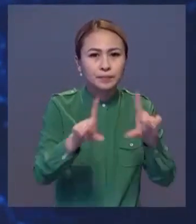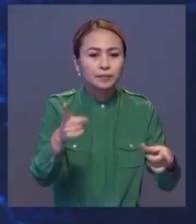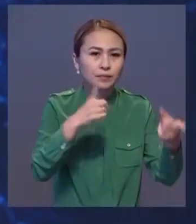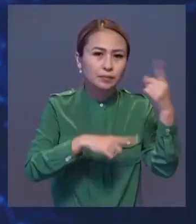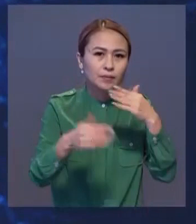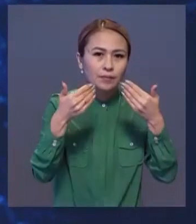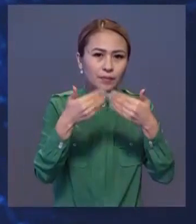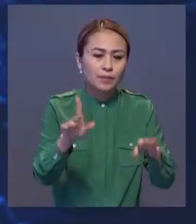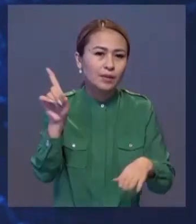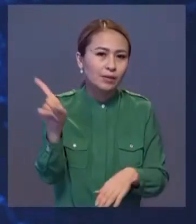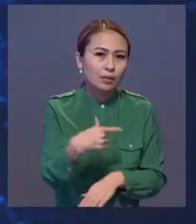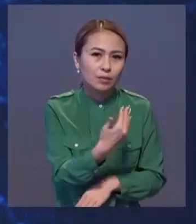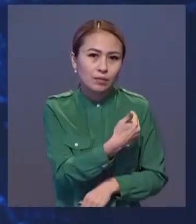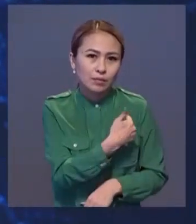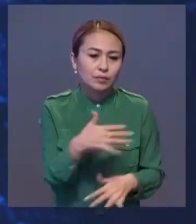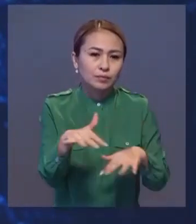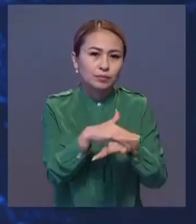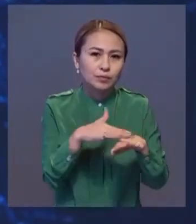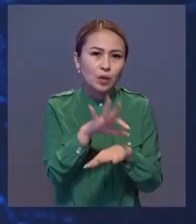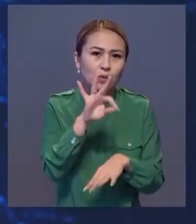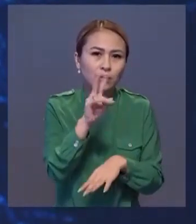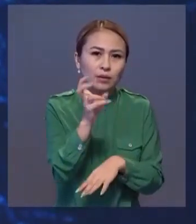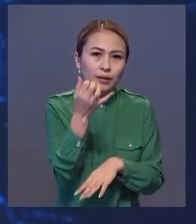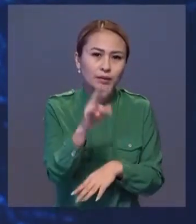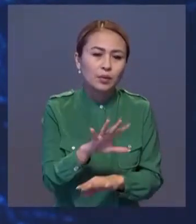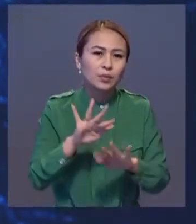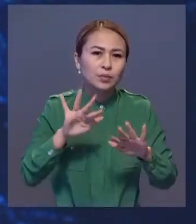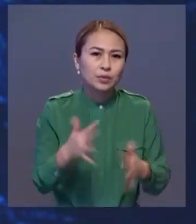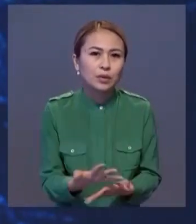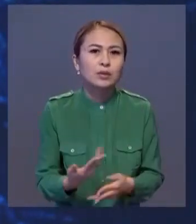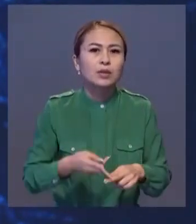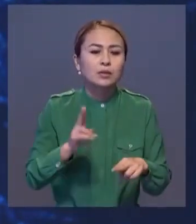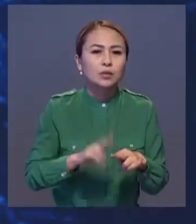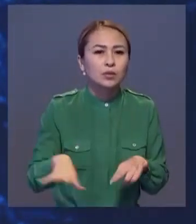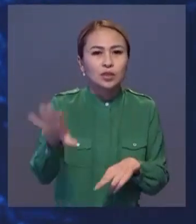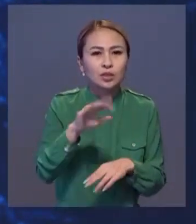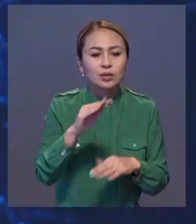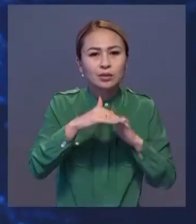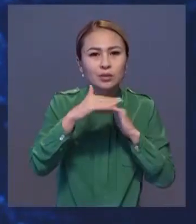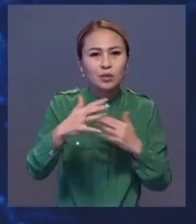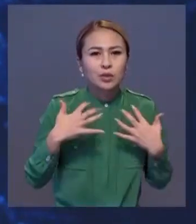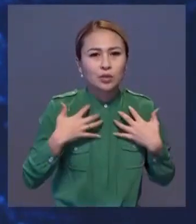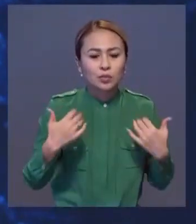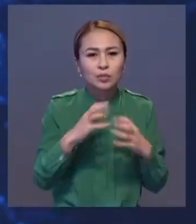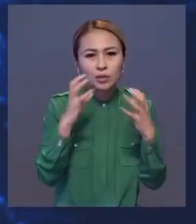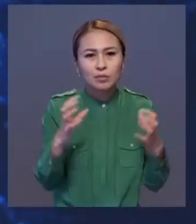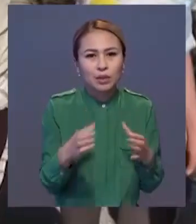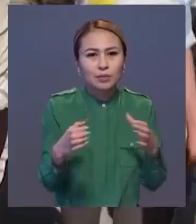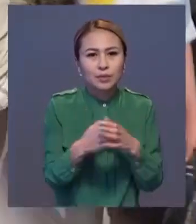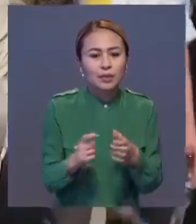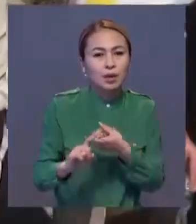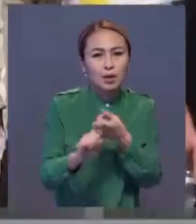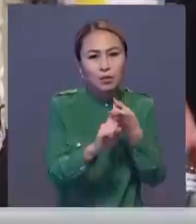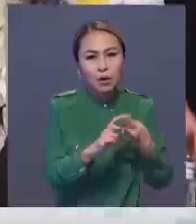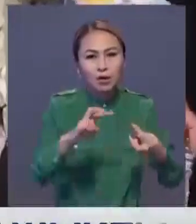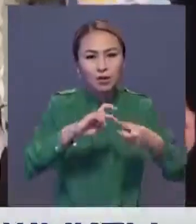қайта ашылуын талап етіп отыр. Жиылған жұрт онлайн сабақтан шаршағанын айтады. Негізі жуырда жергілікті денсаулық сақтау департаменті